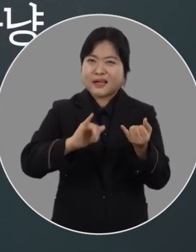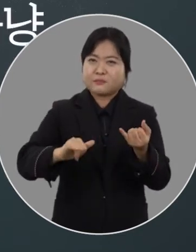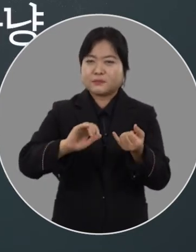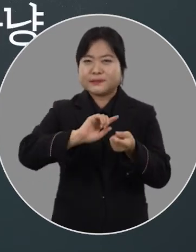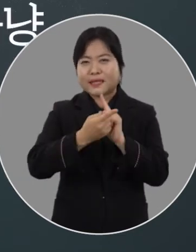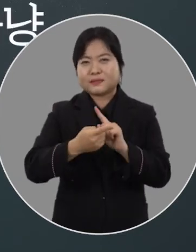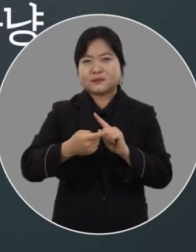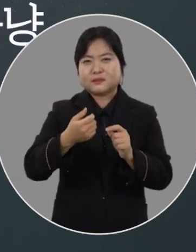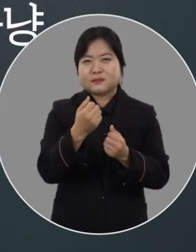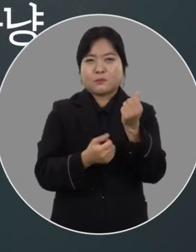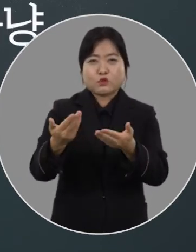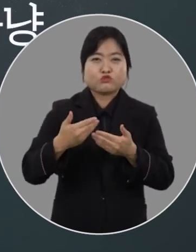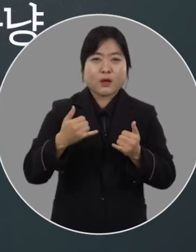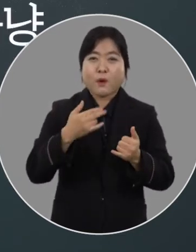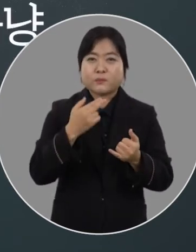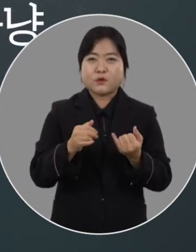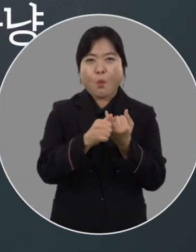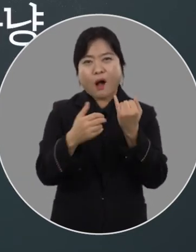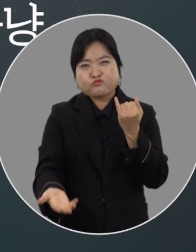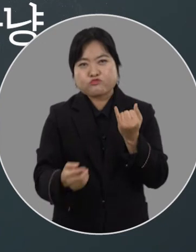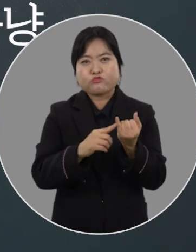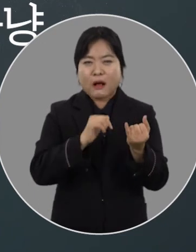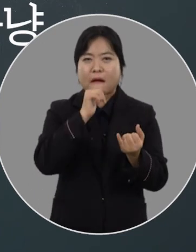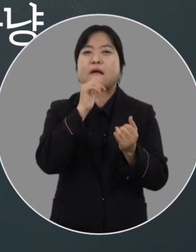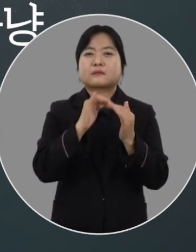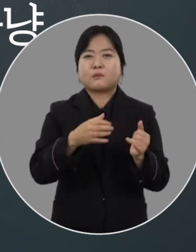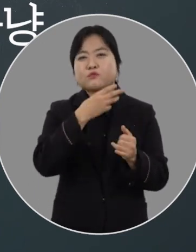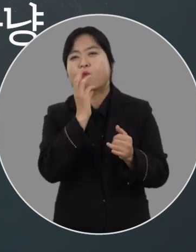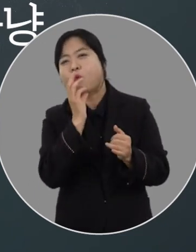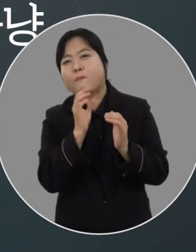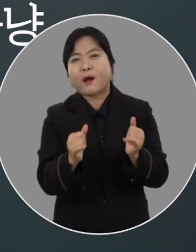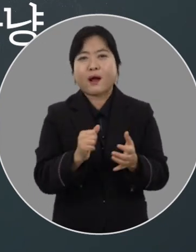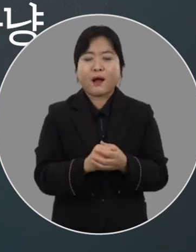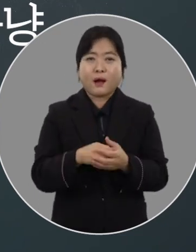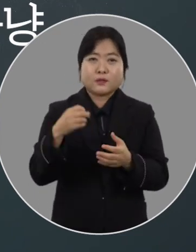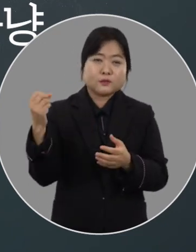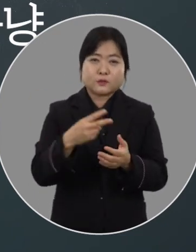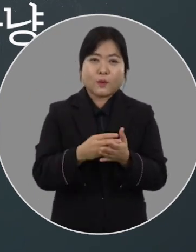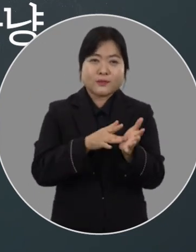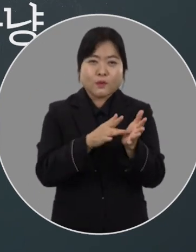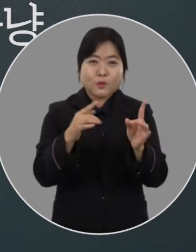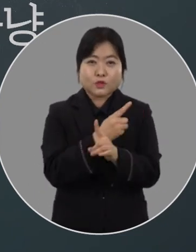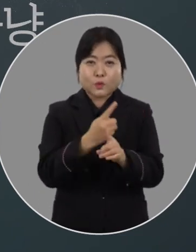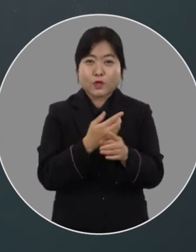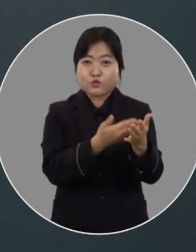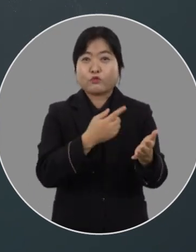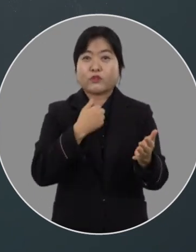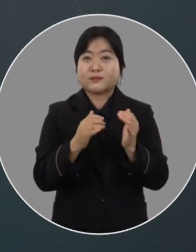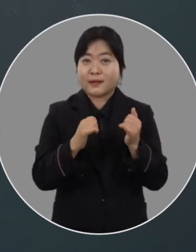사람이 없는 과부라든지 가난하면서 나이가 든 노파들, 그리고 약초로서 사람들을 치료해 주는